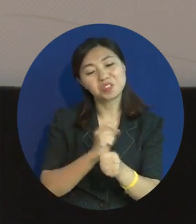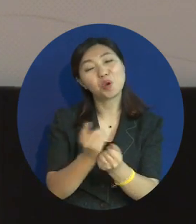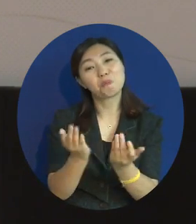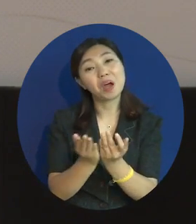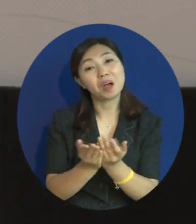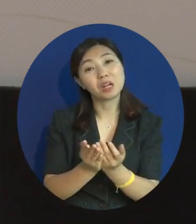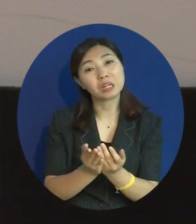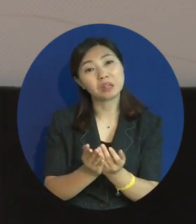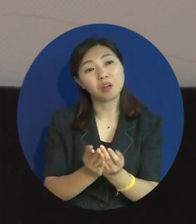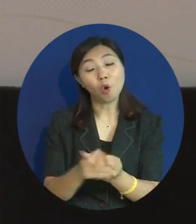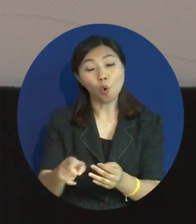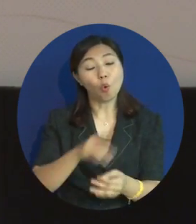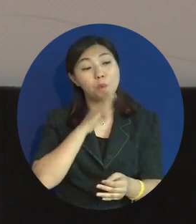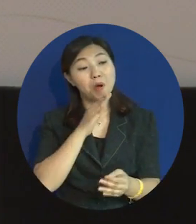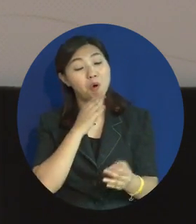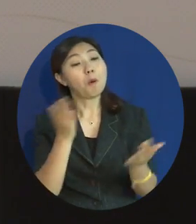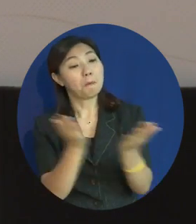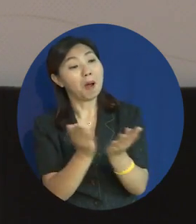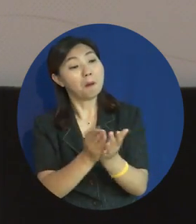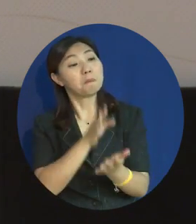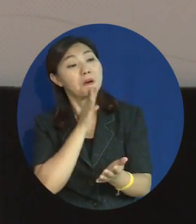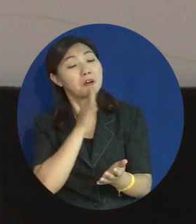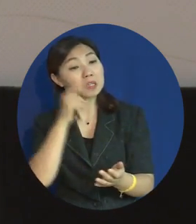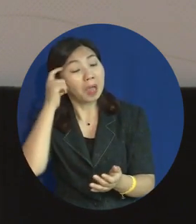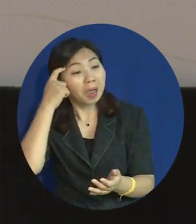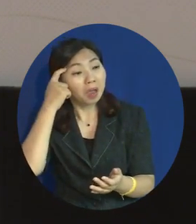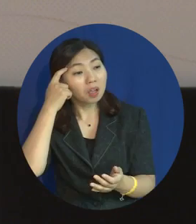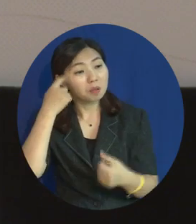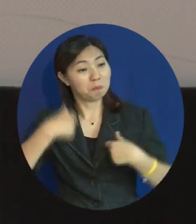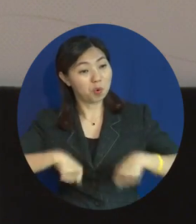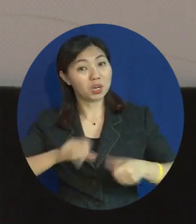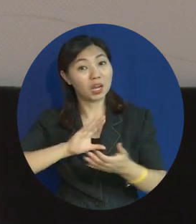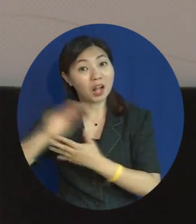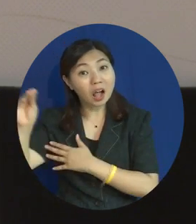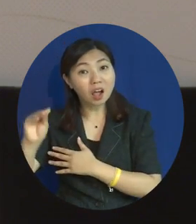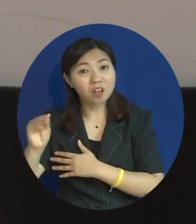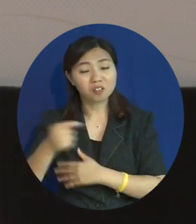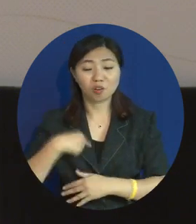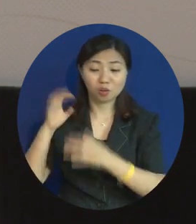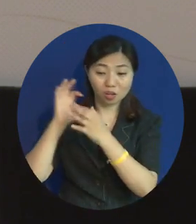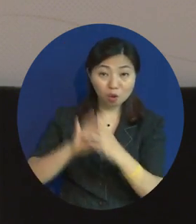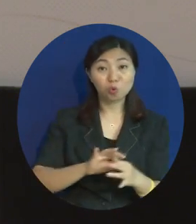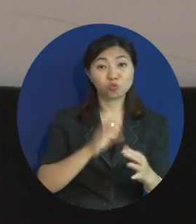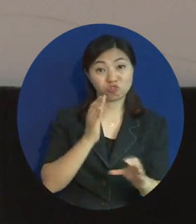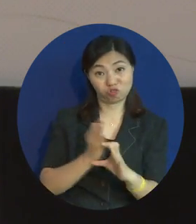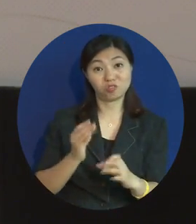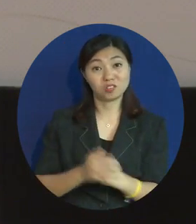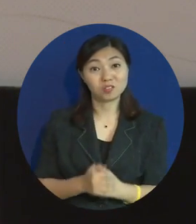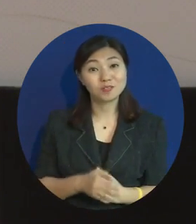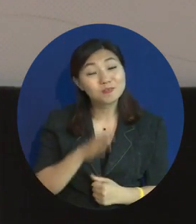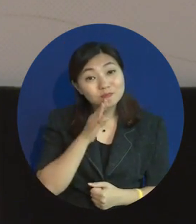중간에 하다가 딴 사람 다 적성이 맞다는 정도를 다 나갔는데 나는 그래도 하고 있잖아. 그지?